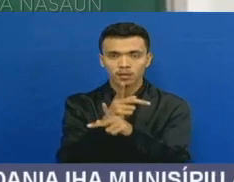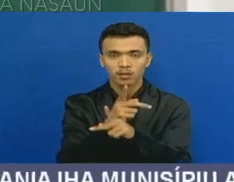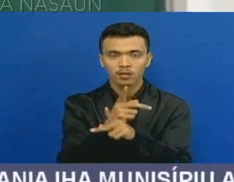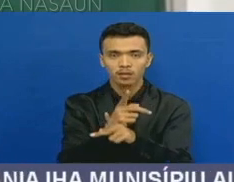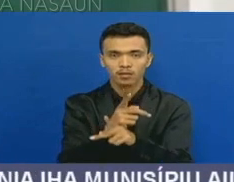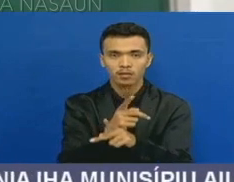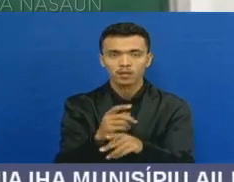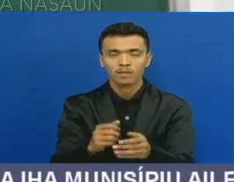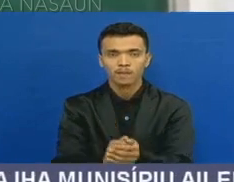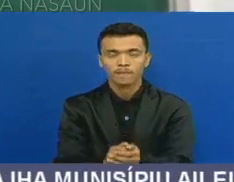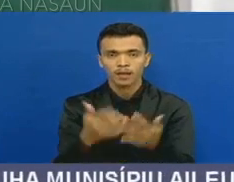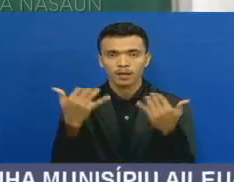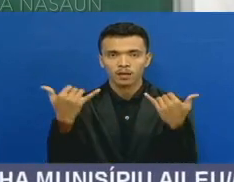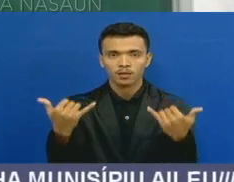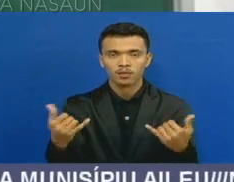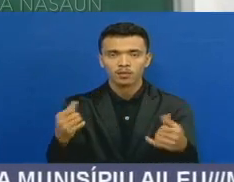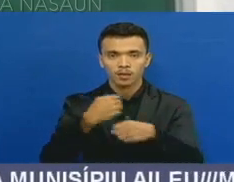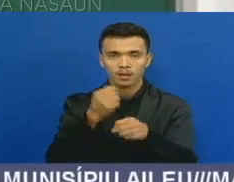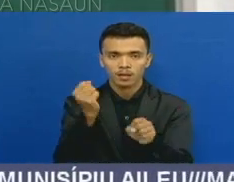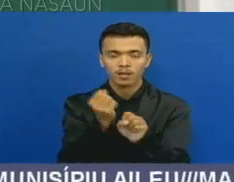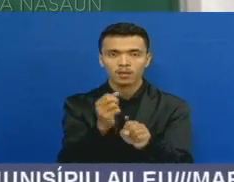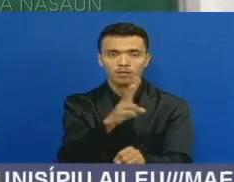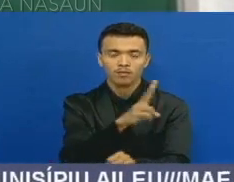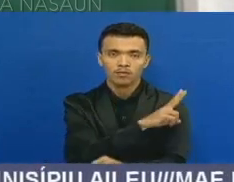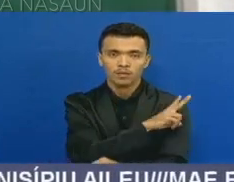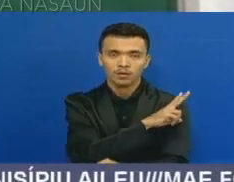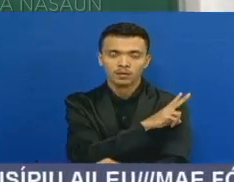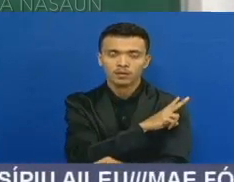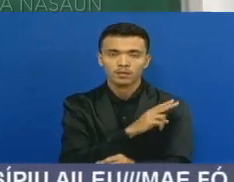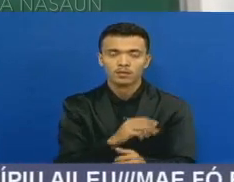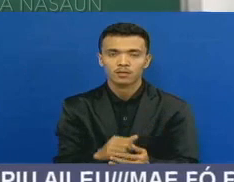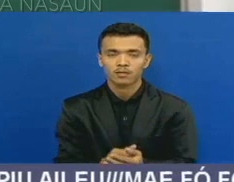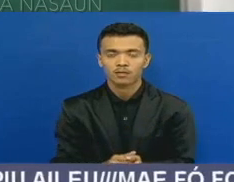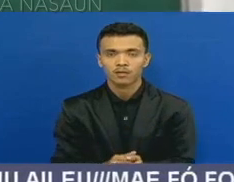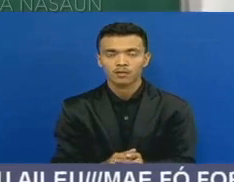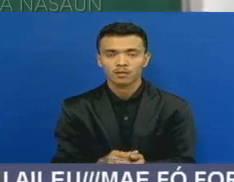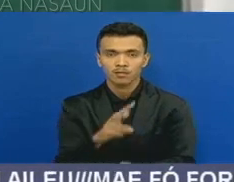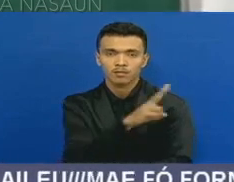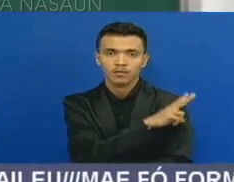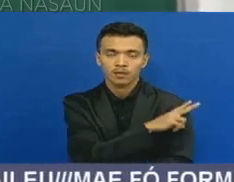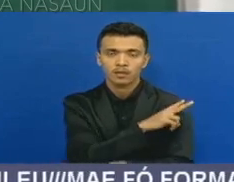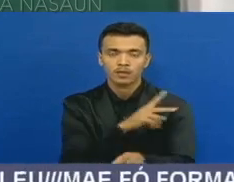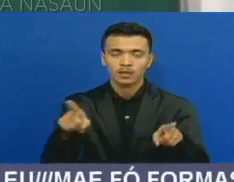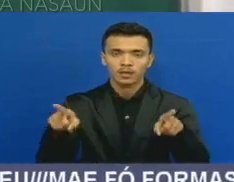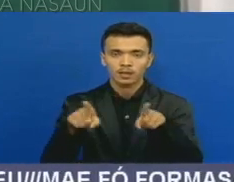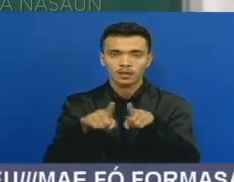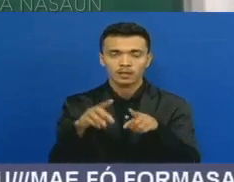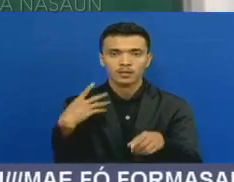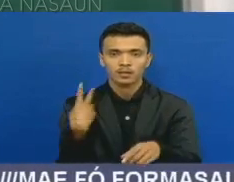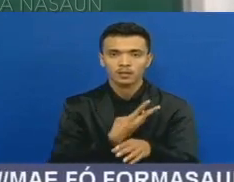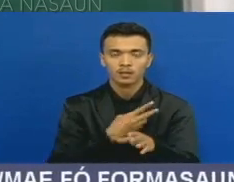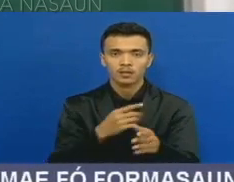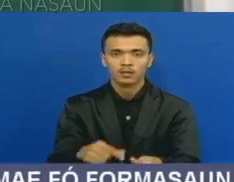macam ni sih dah orang dah lakukan kampanye vaksinasi. Atau ada yang saya vaksin ini harus mayu sida kita protein itu